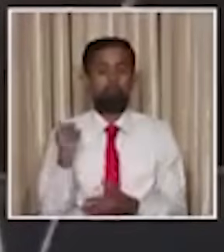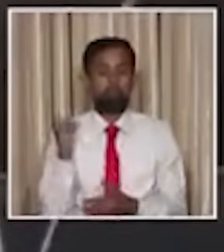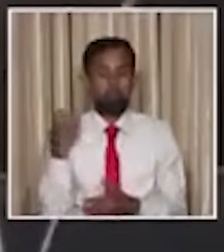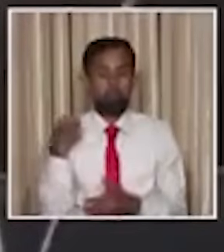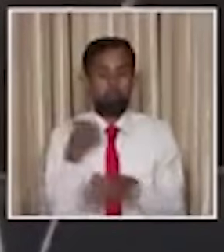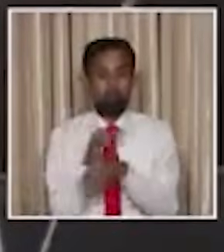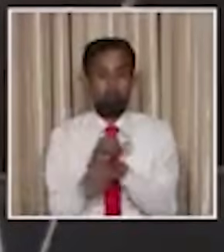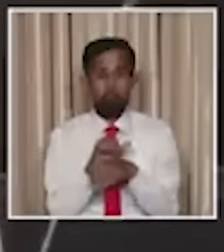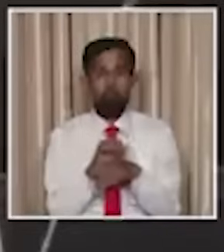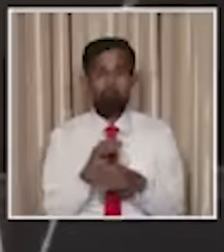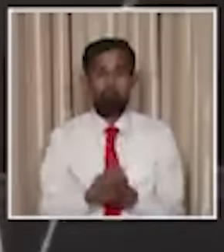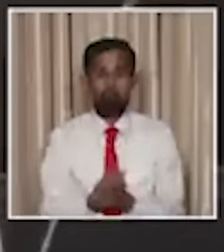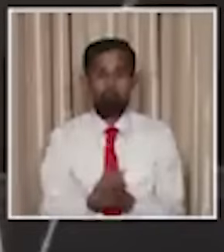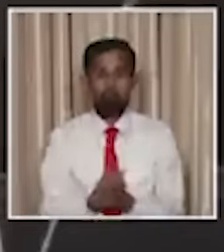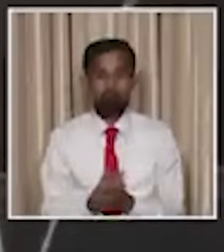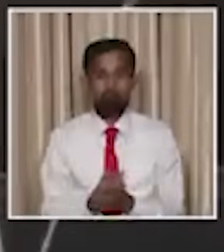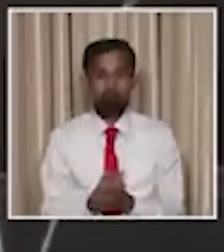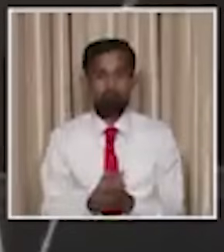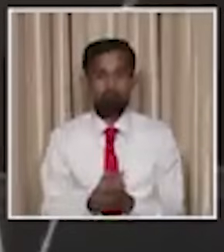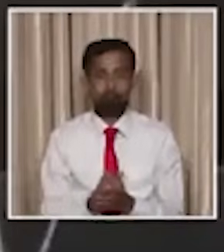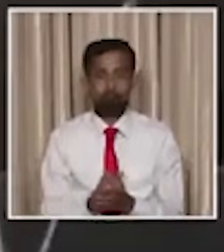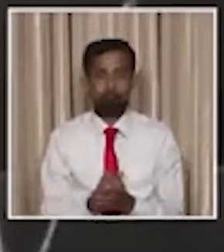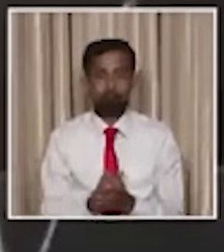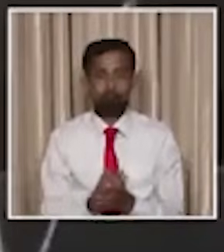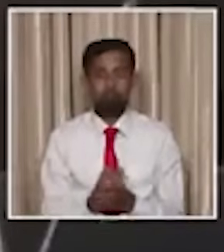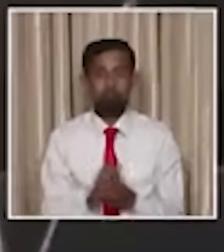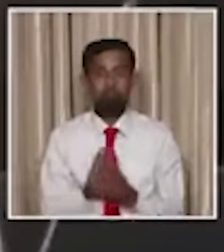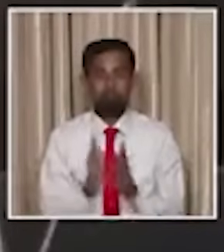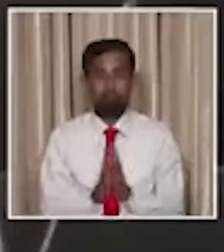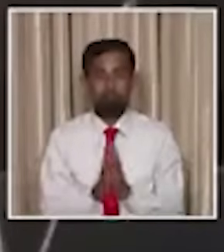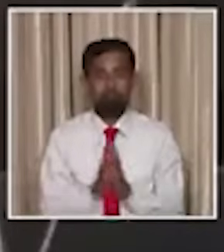இருந்து மினுவாங்குடை வரை பல பள்ளிவாசல்களை, பல வீடுகளை, பல